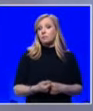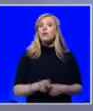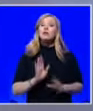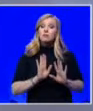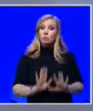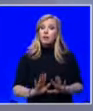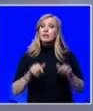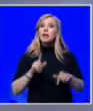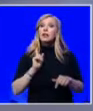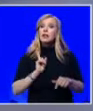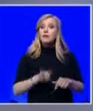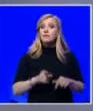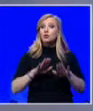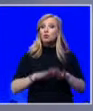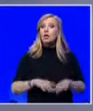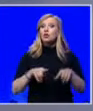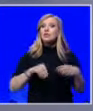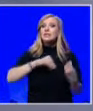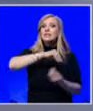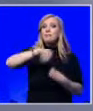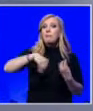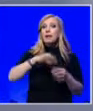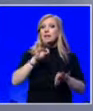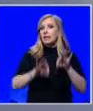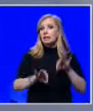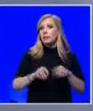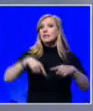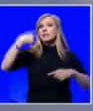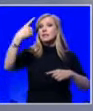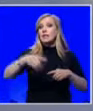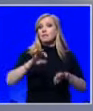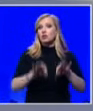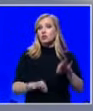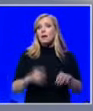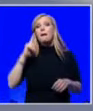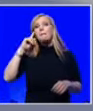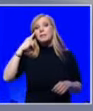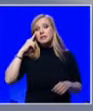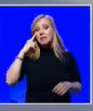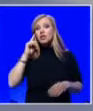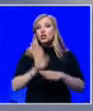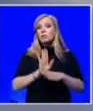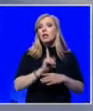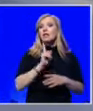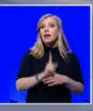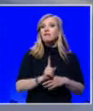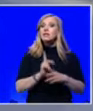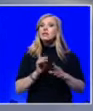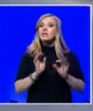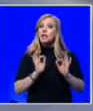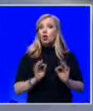този смесен вид и за следващите избори? Смятате ли, че депутатите трябва сериозно да погледнат